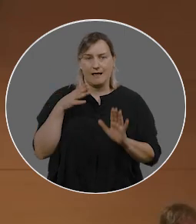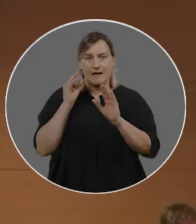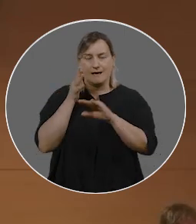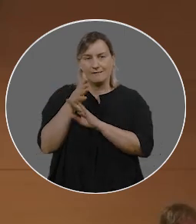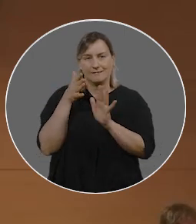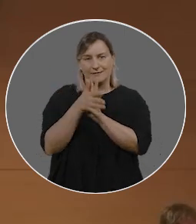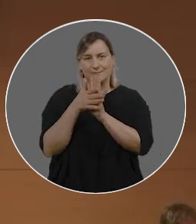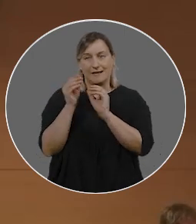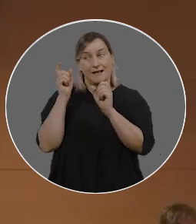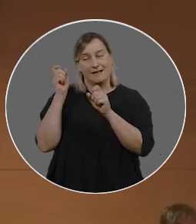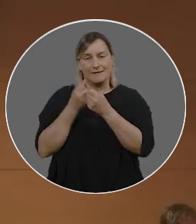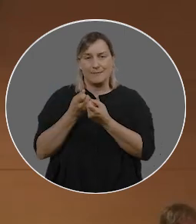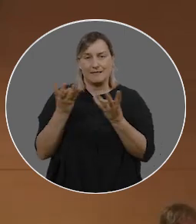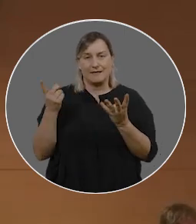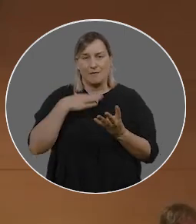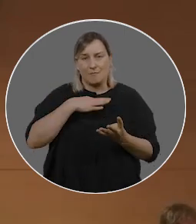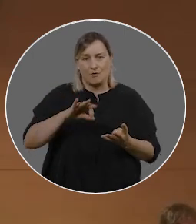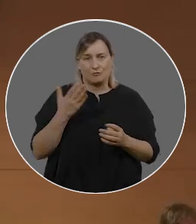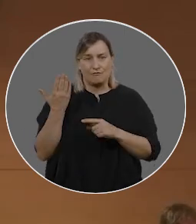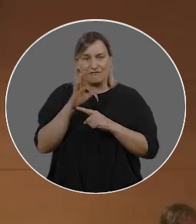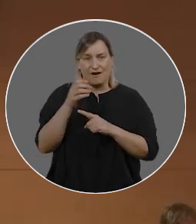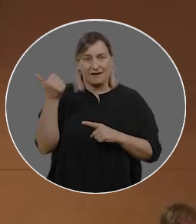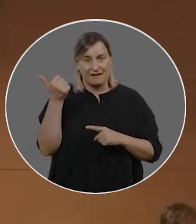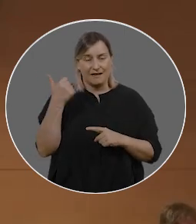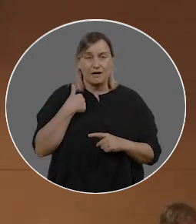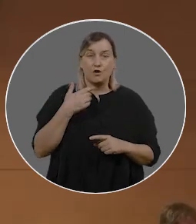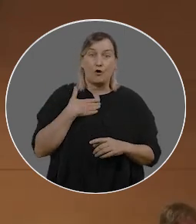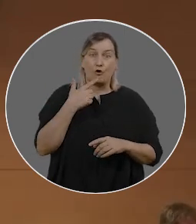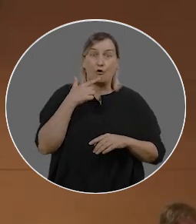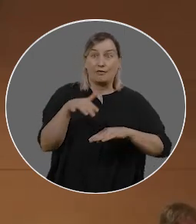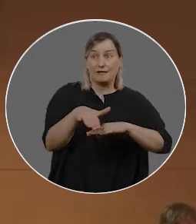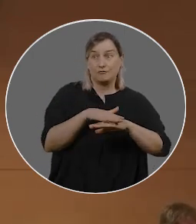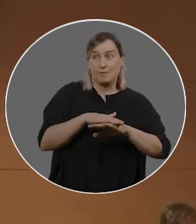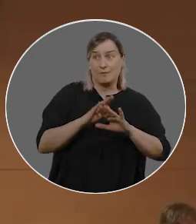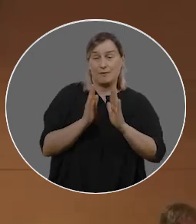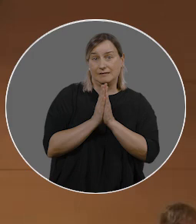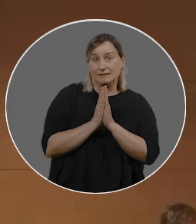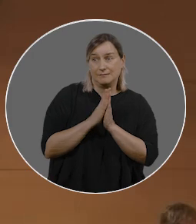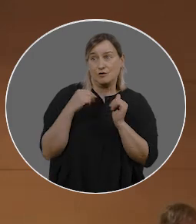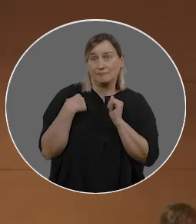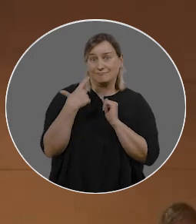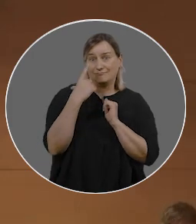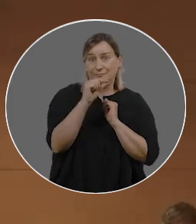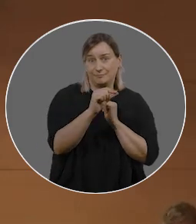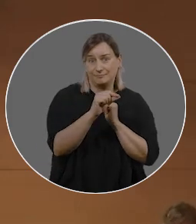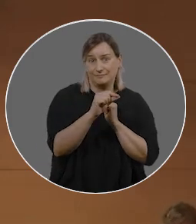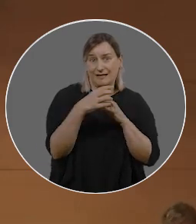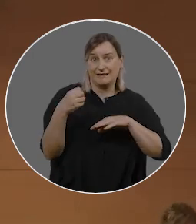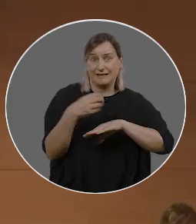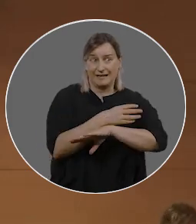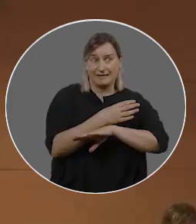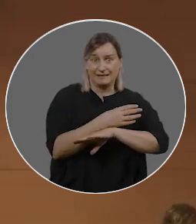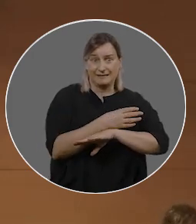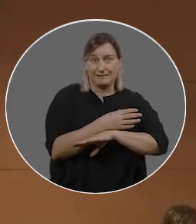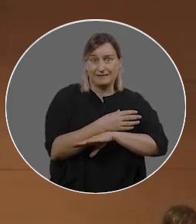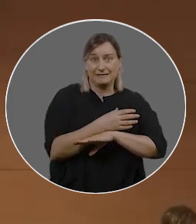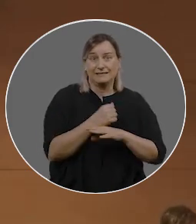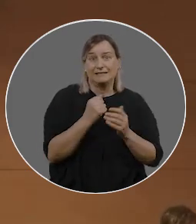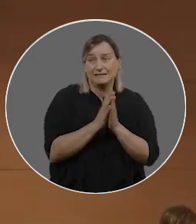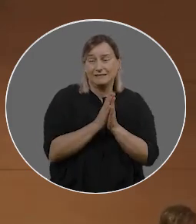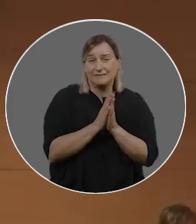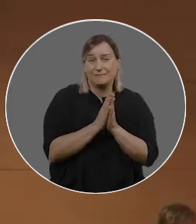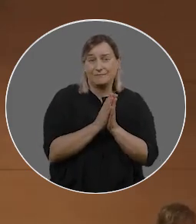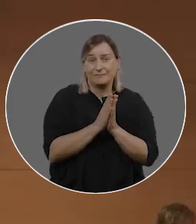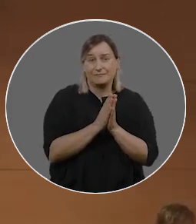explicarà el ventall que té, que pot oferir. I jo, disculpeu-me, però he de marxar amb tren i no vull